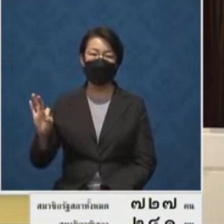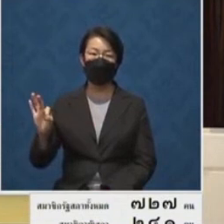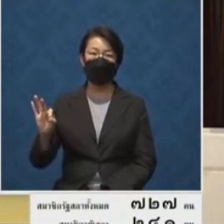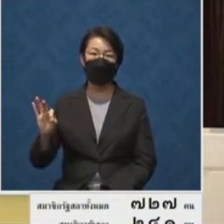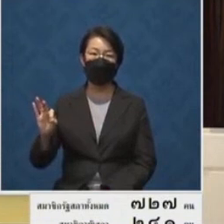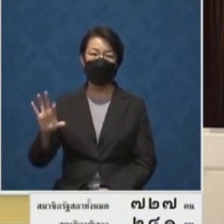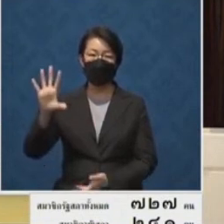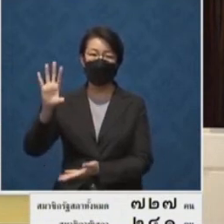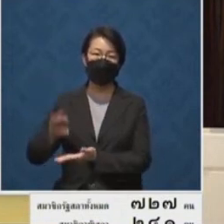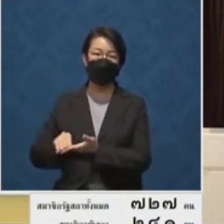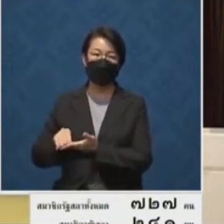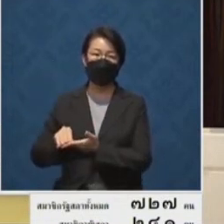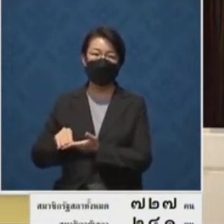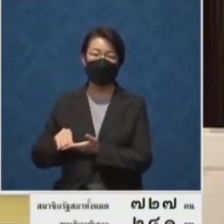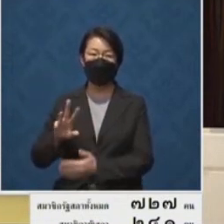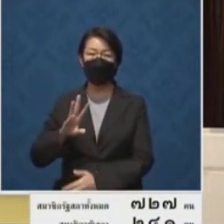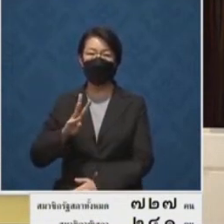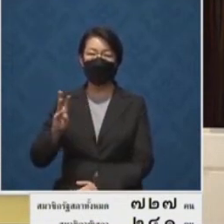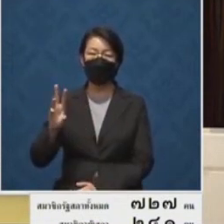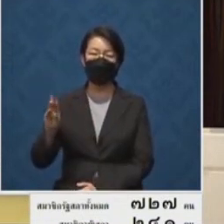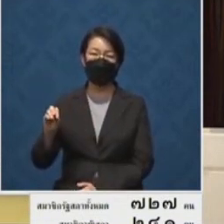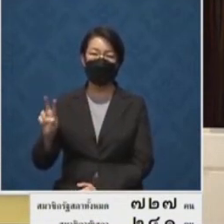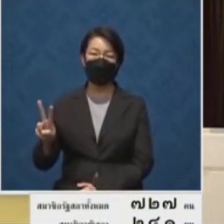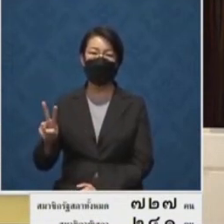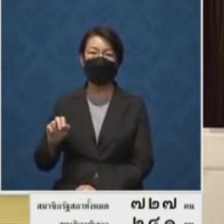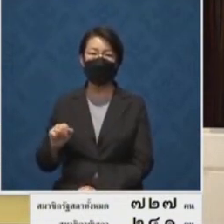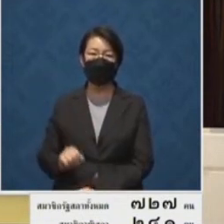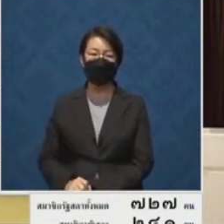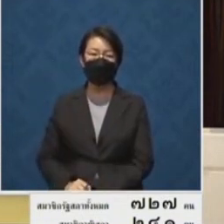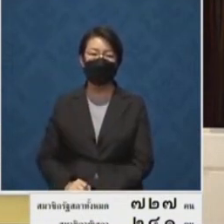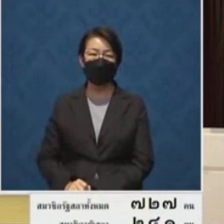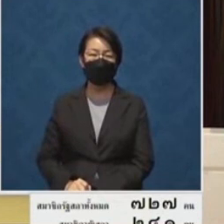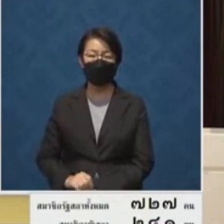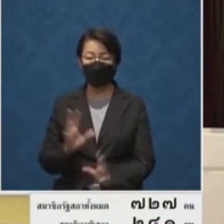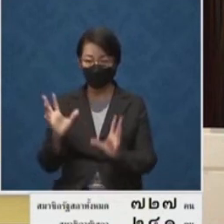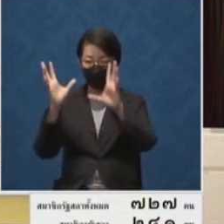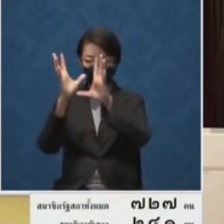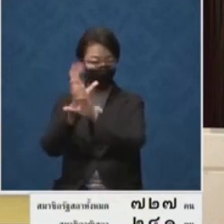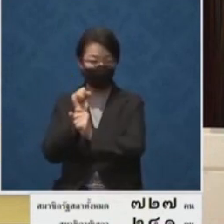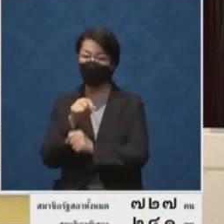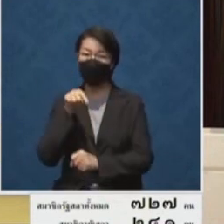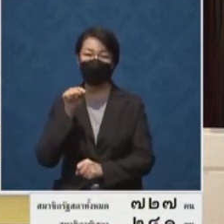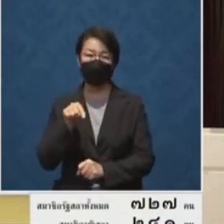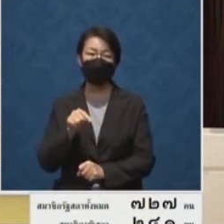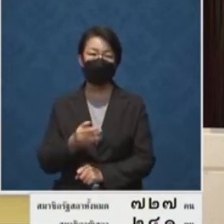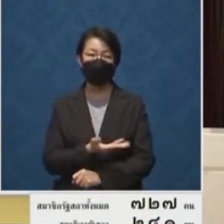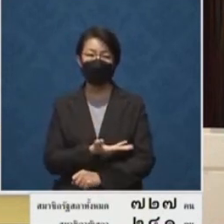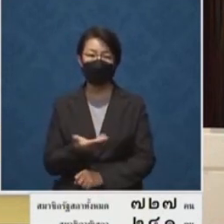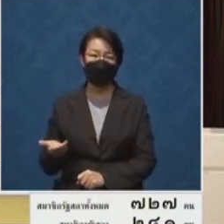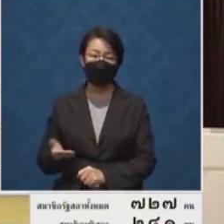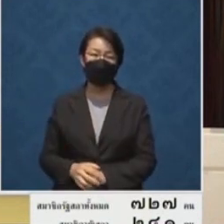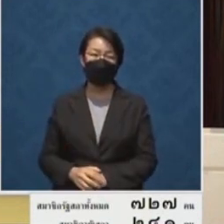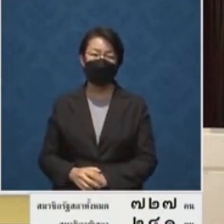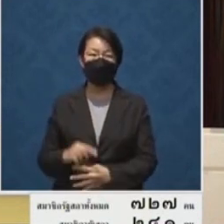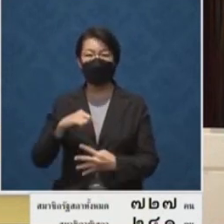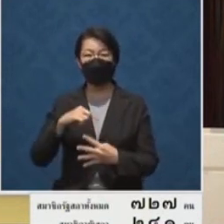443คะแนนสว219รวม662นะครับจ